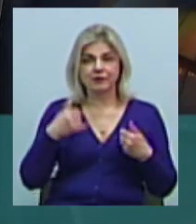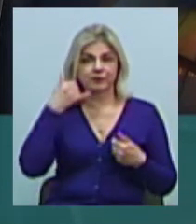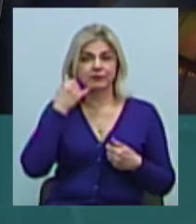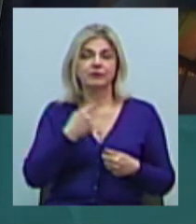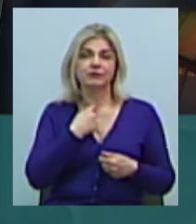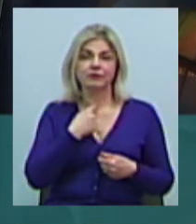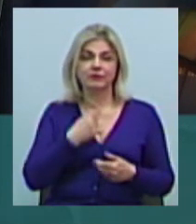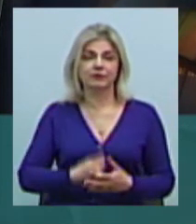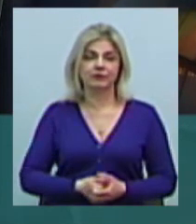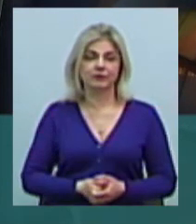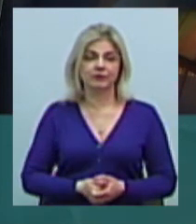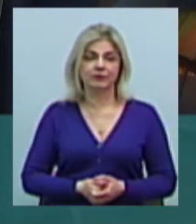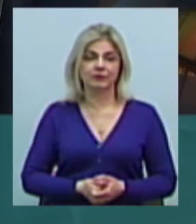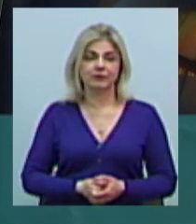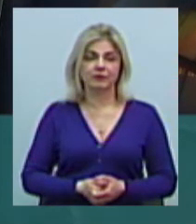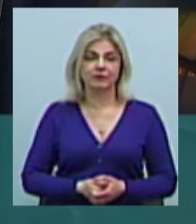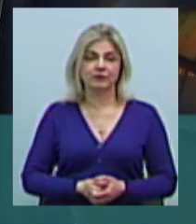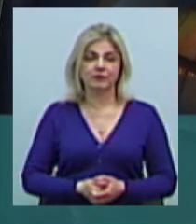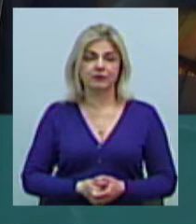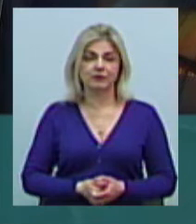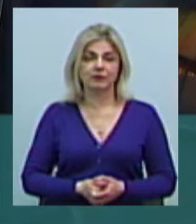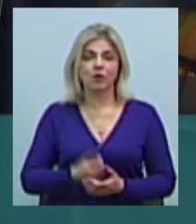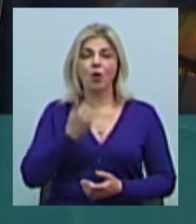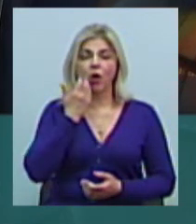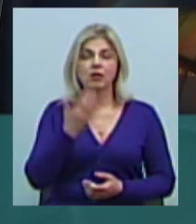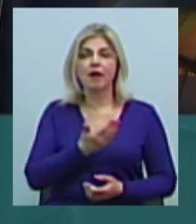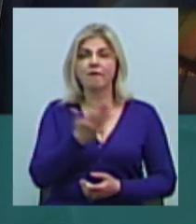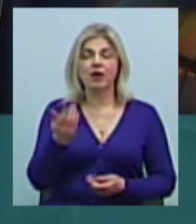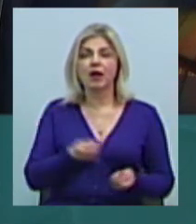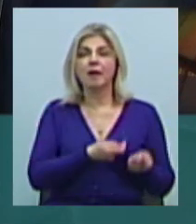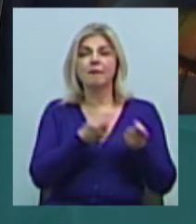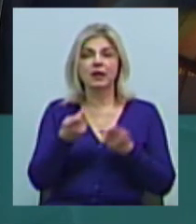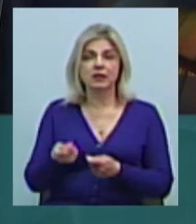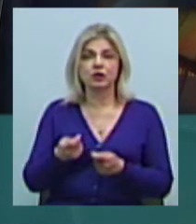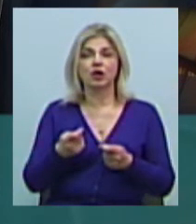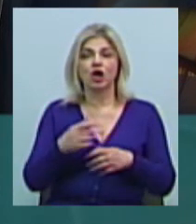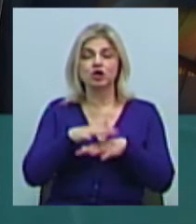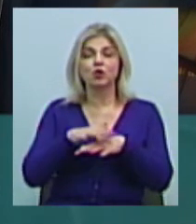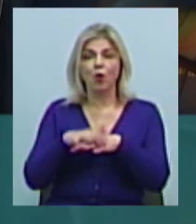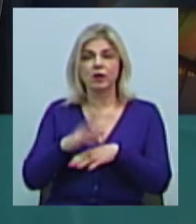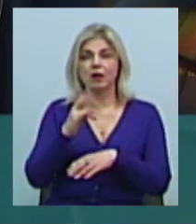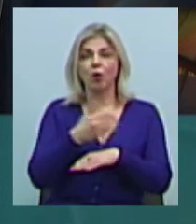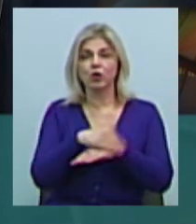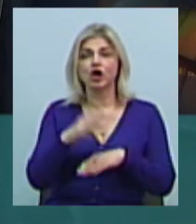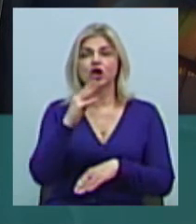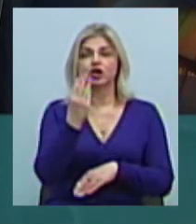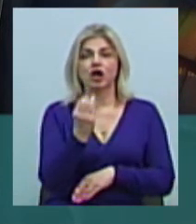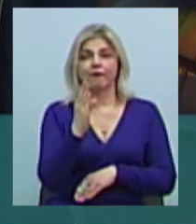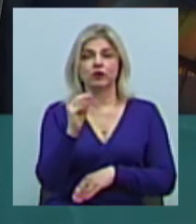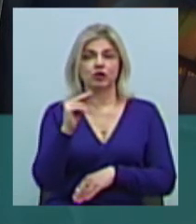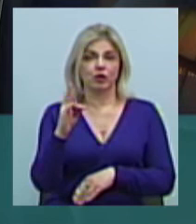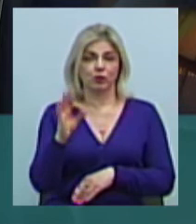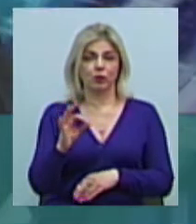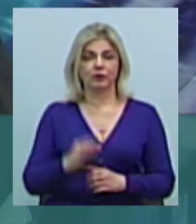Нас интересует центральный район. Когда вы принесете расчетные счета на улицу Шевченко, 35?